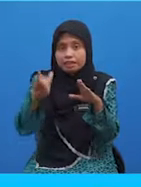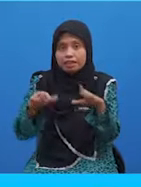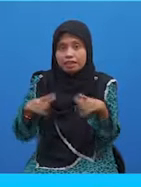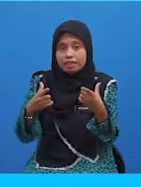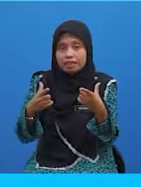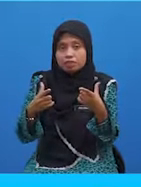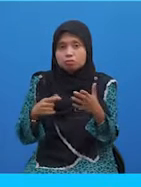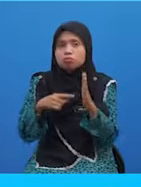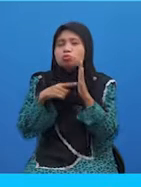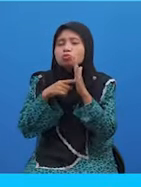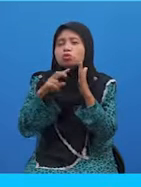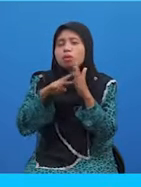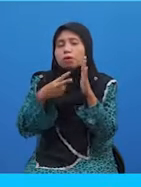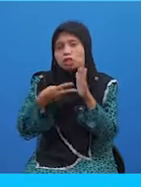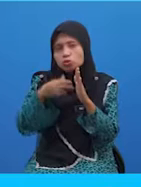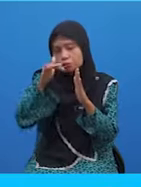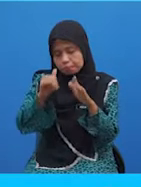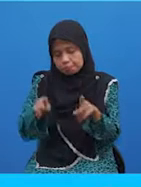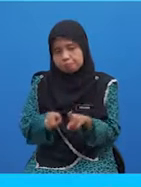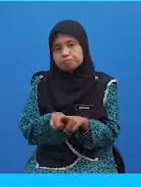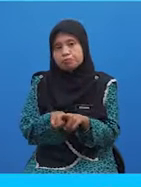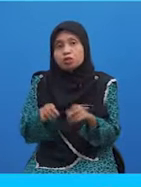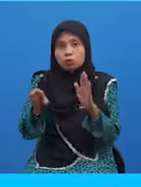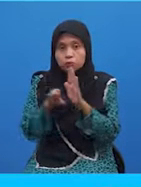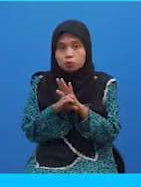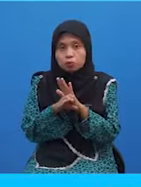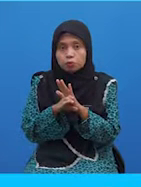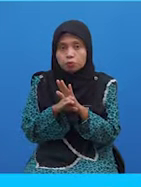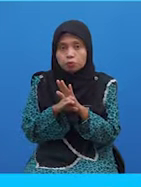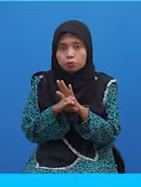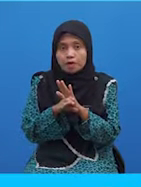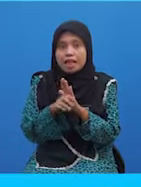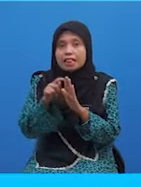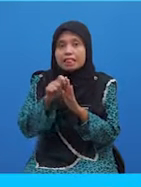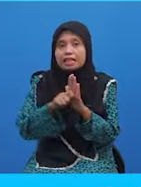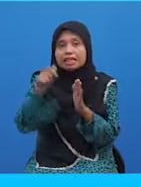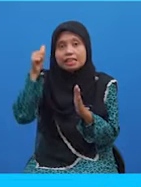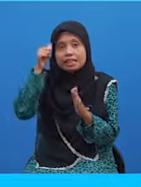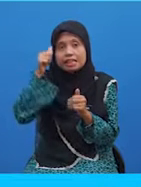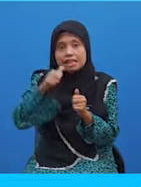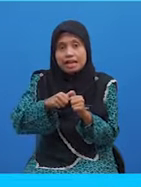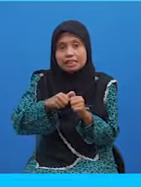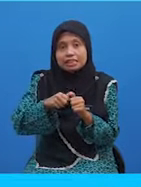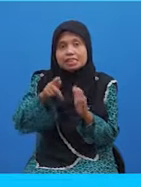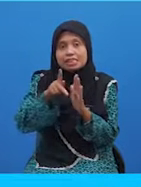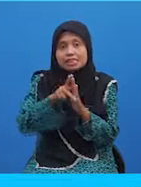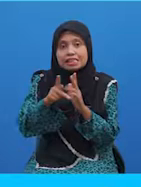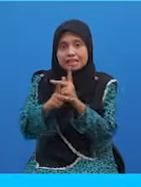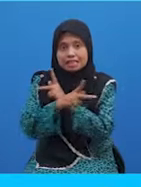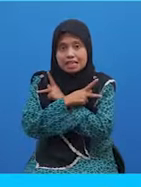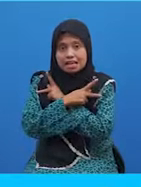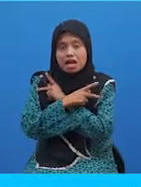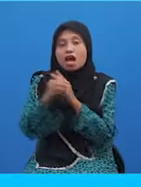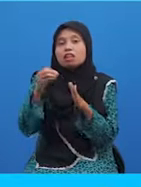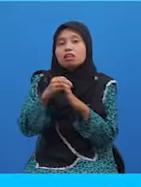serentak dan menunjukkan maksud yang sama. Contohnya, teringat kekasih atau teringatkan